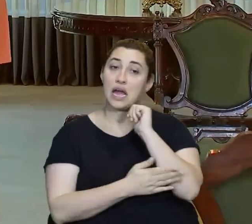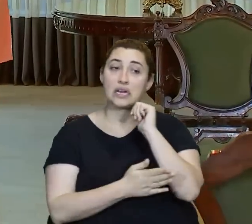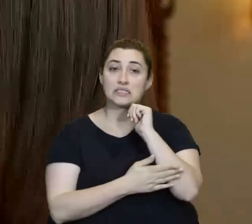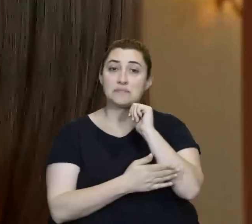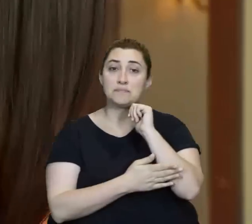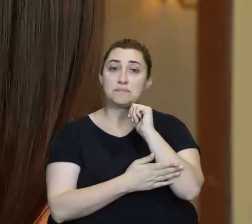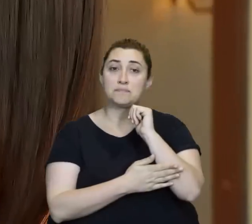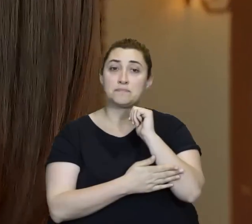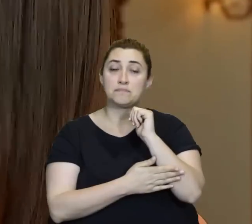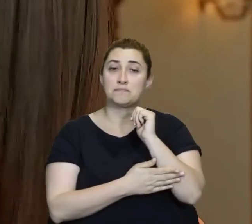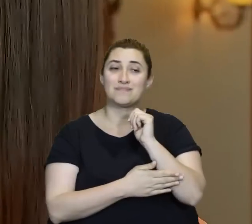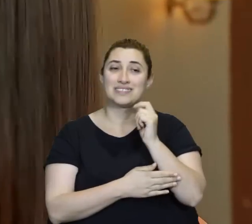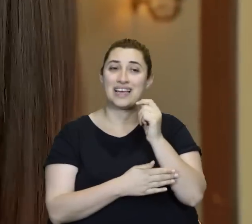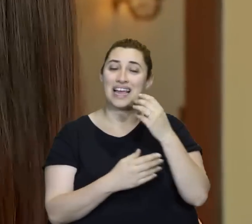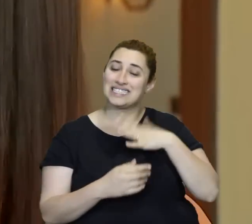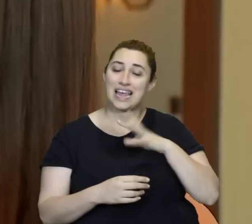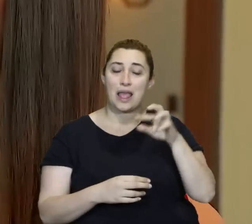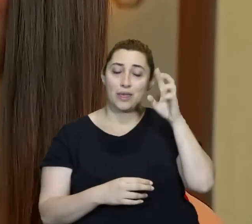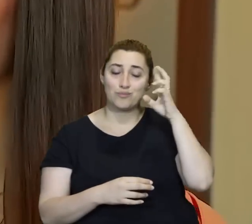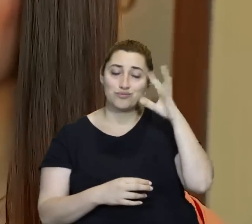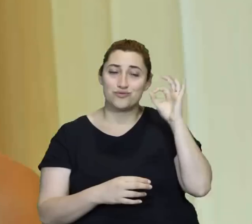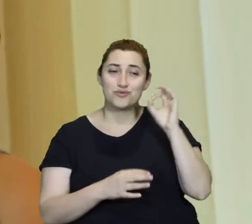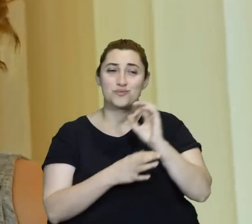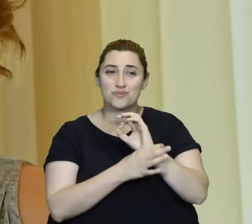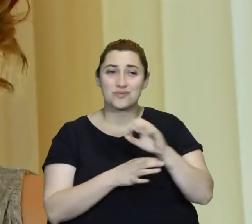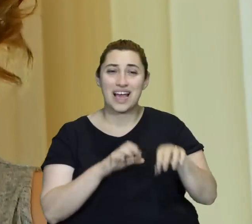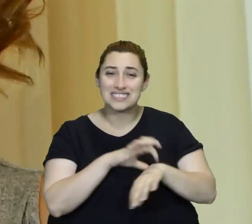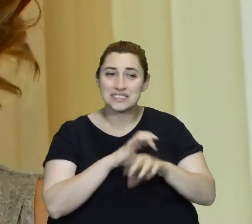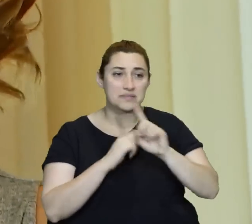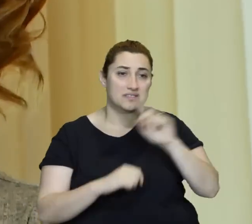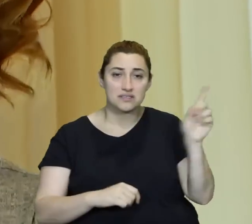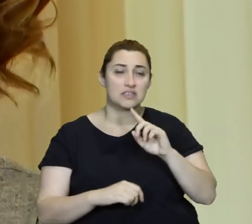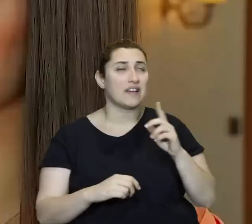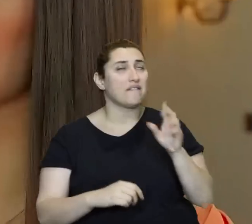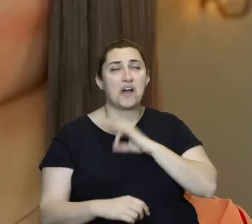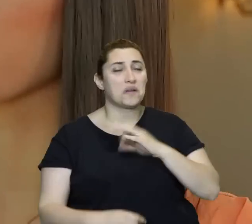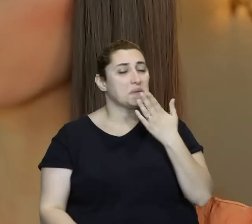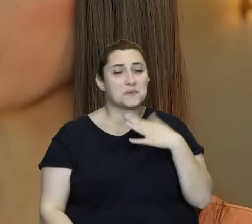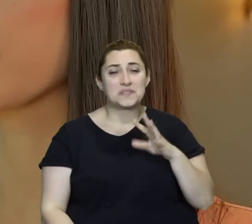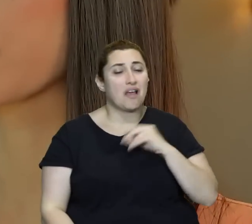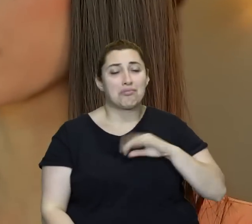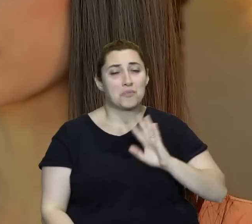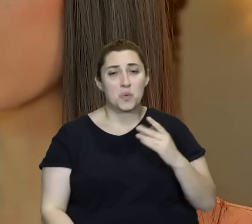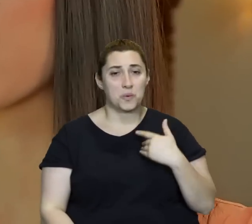alsan? Yani profesyonel bir yardım. İşe yarayacağını sanmıyorum.